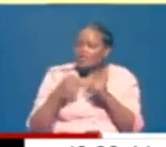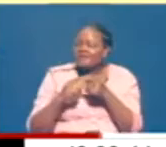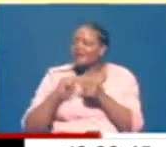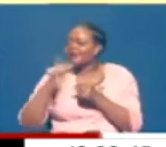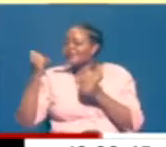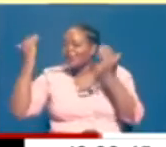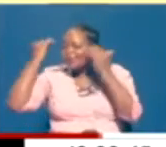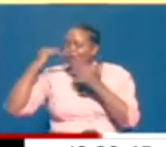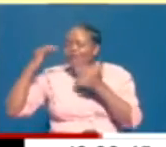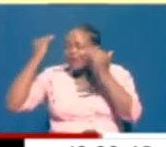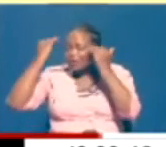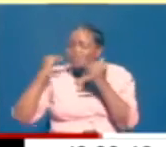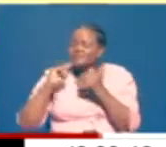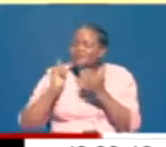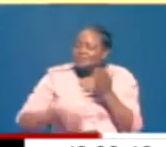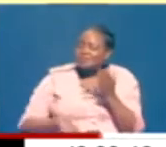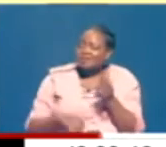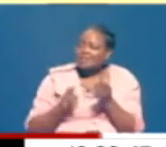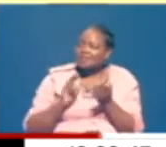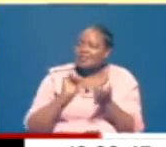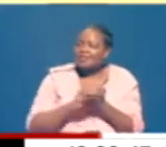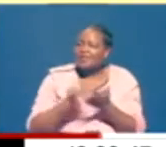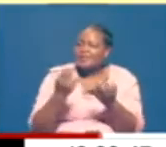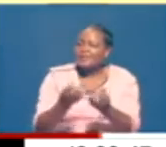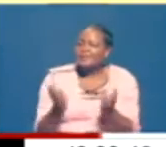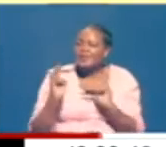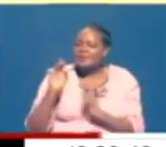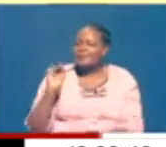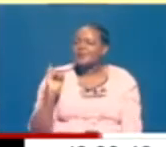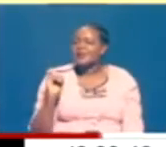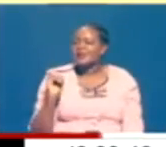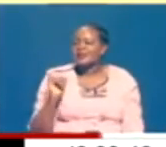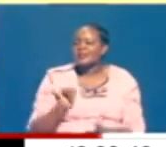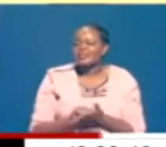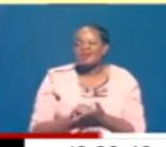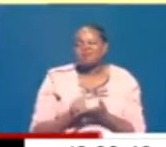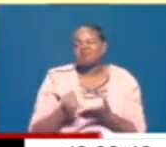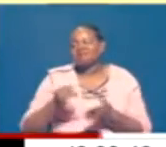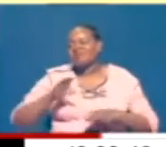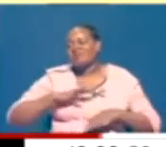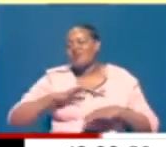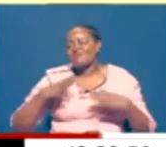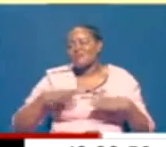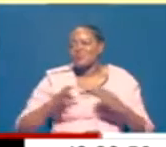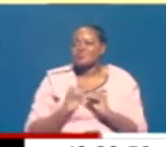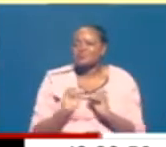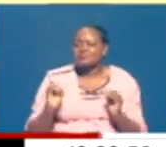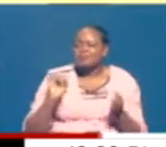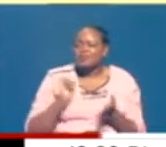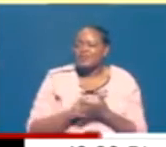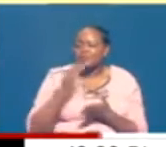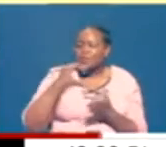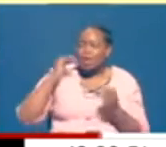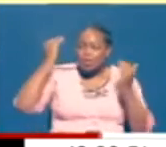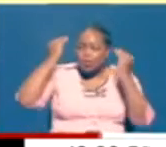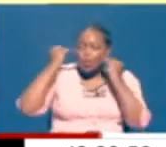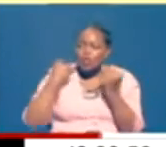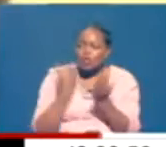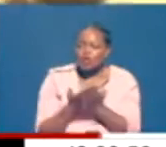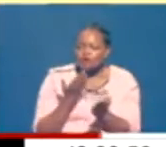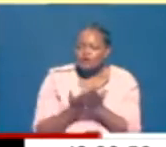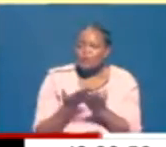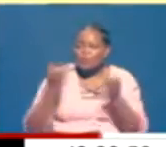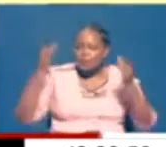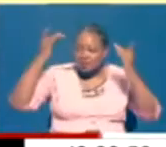tena ikasema, ile bench ya BBI wakasema kwamba quorum haikuweko. So ndio Court of Appeal sasa ilikuwa iamue,